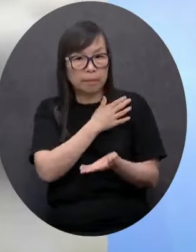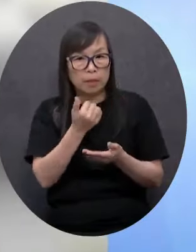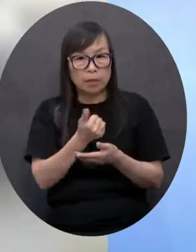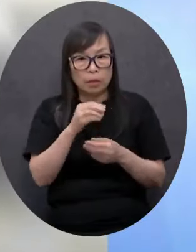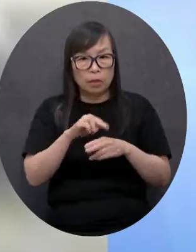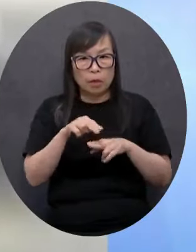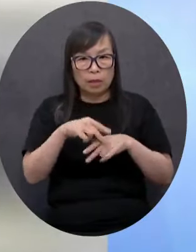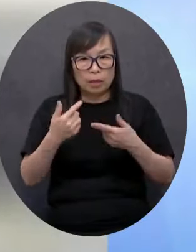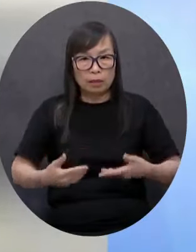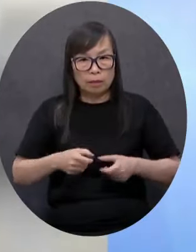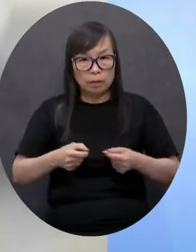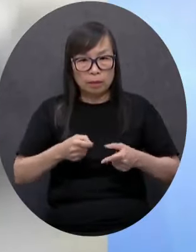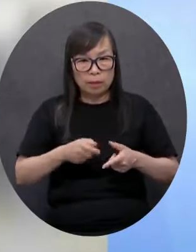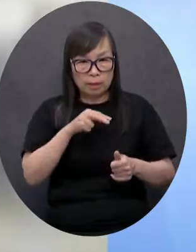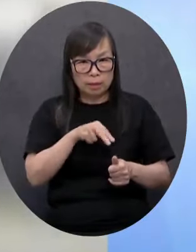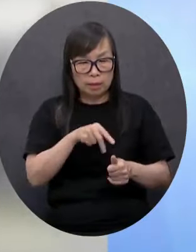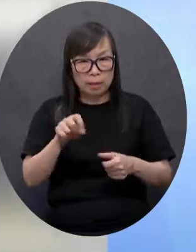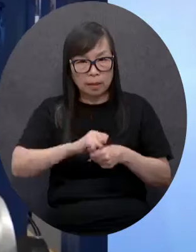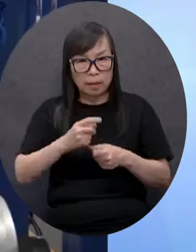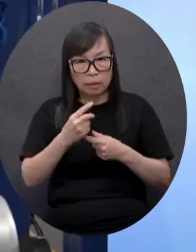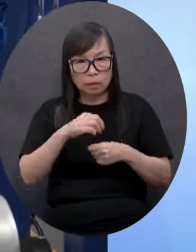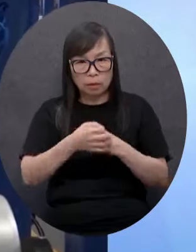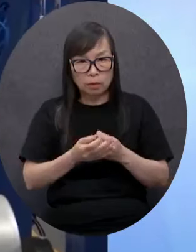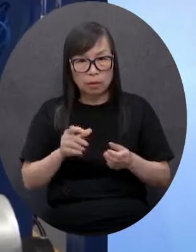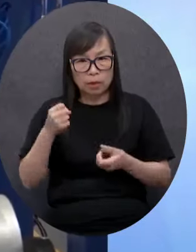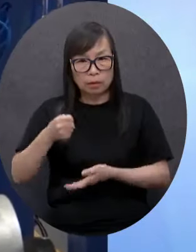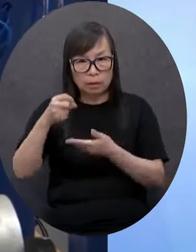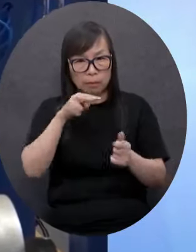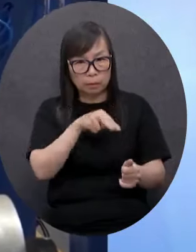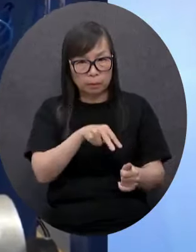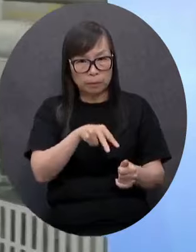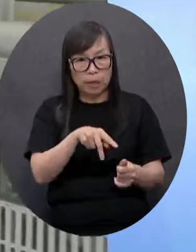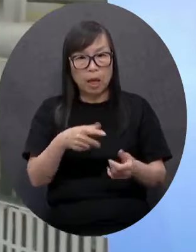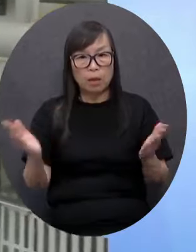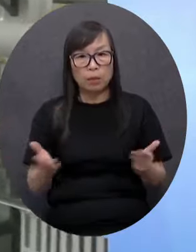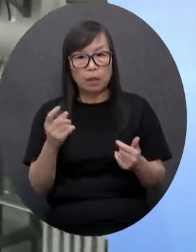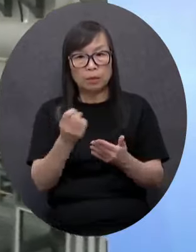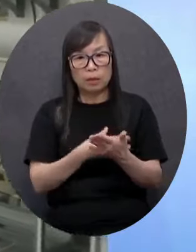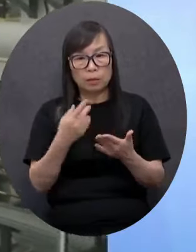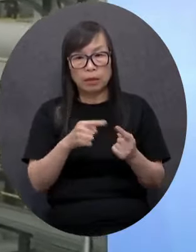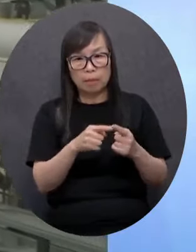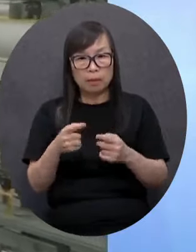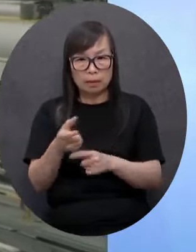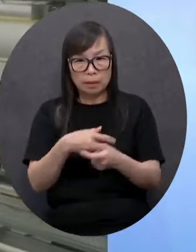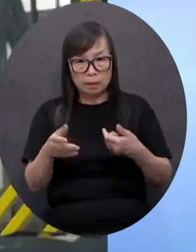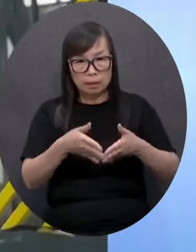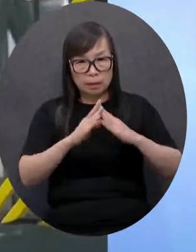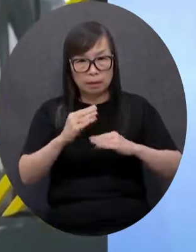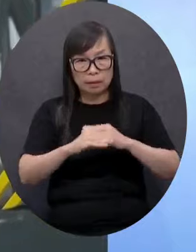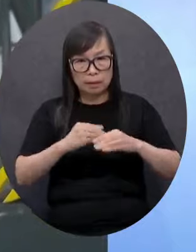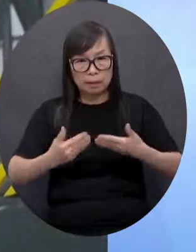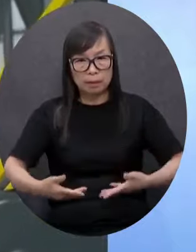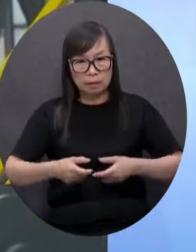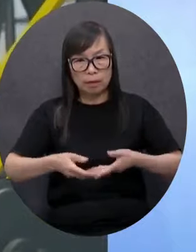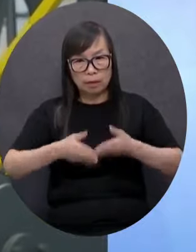国企现代公司治理，加强对国有资本监督管理。要鼓励有条件的民营企业建立现代企